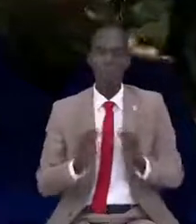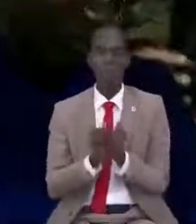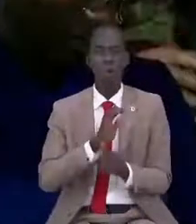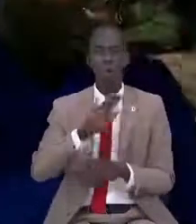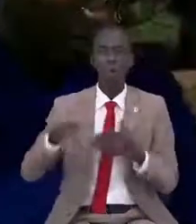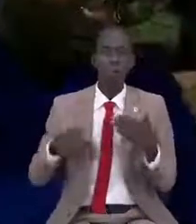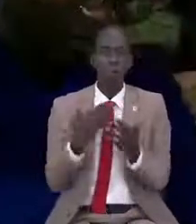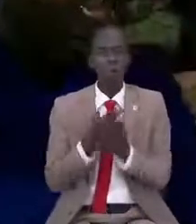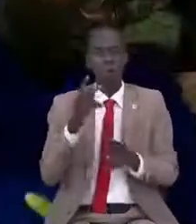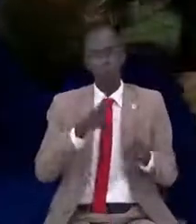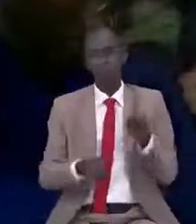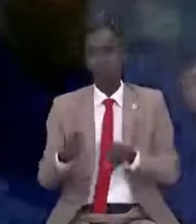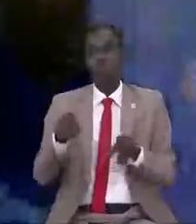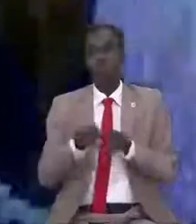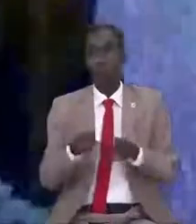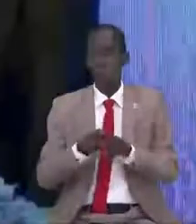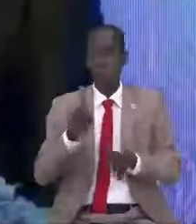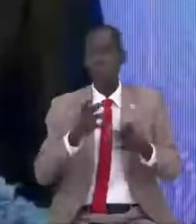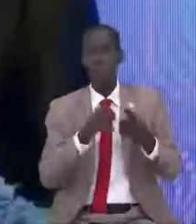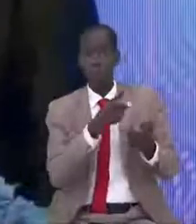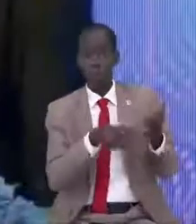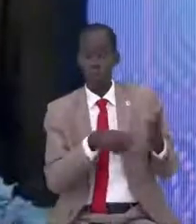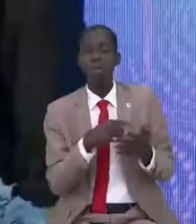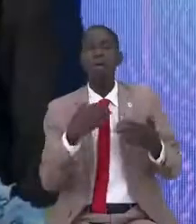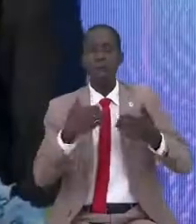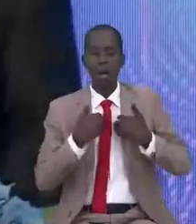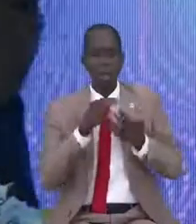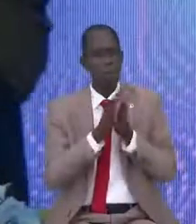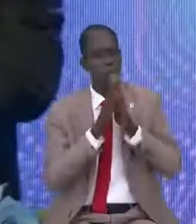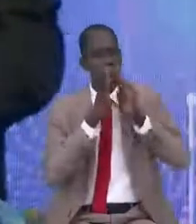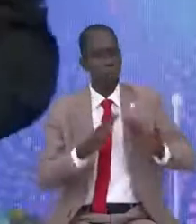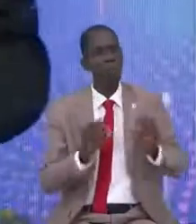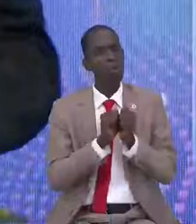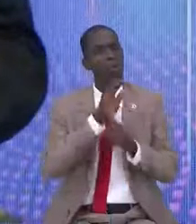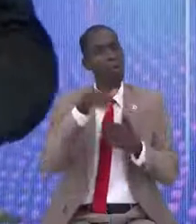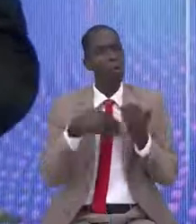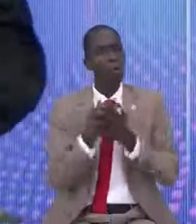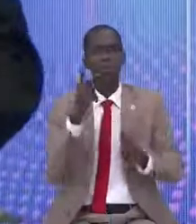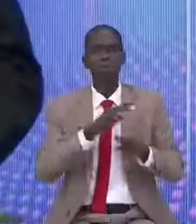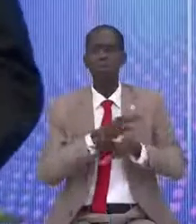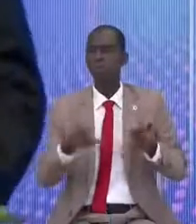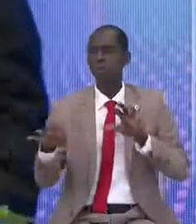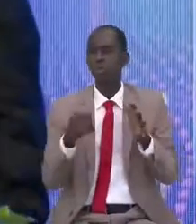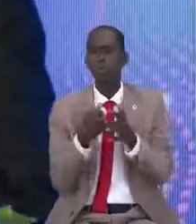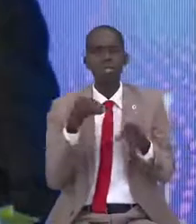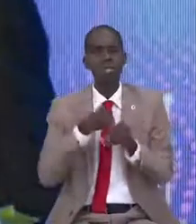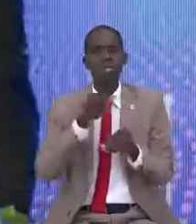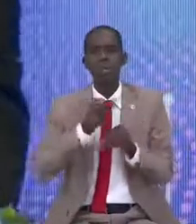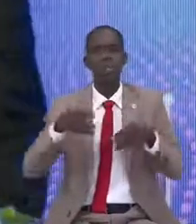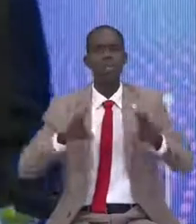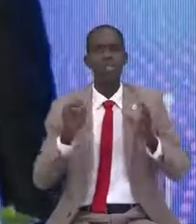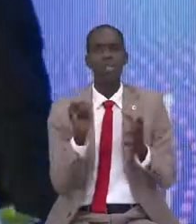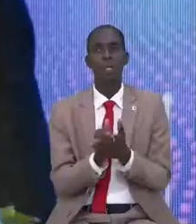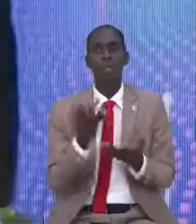tous. Même les gens que tu essaies de corriger, recherchez la paix avec tous. Faut pas le faire de